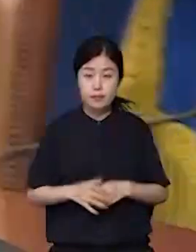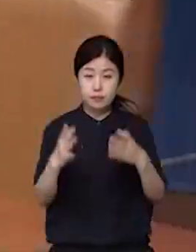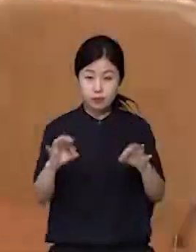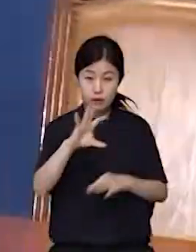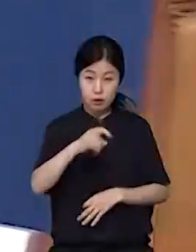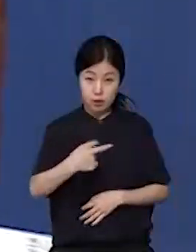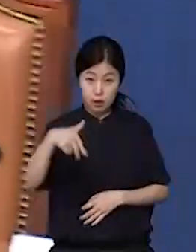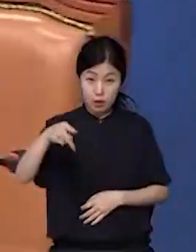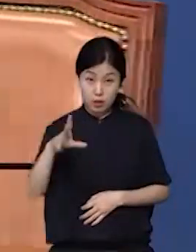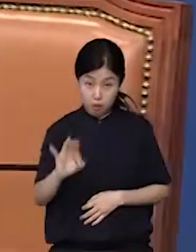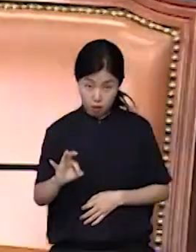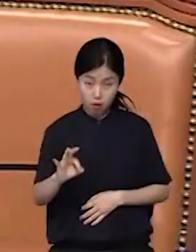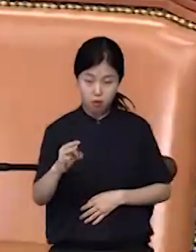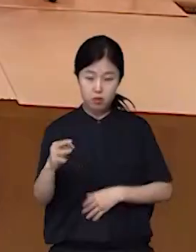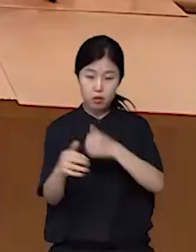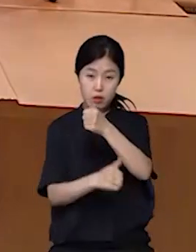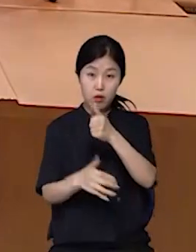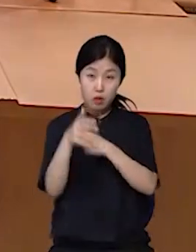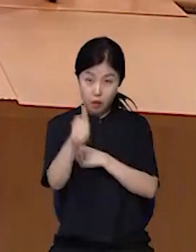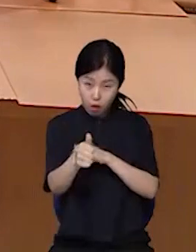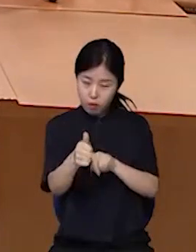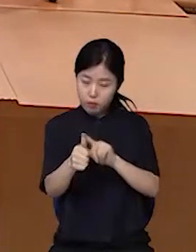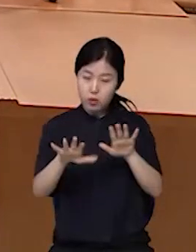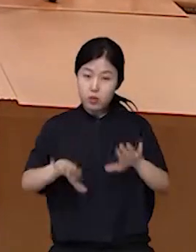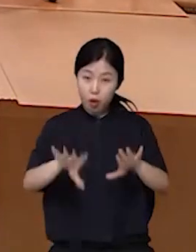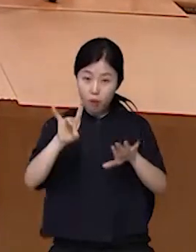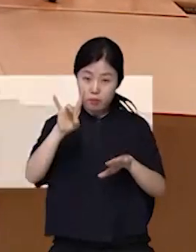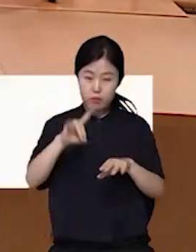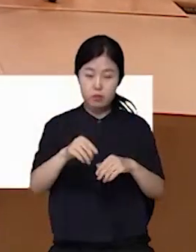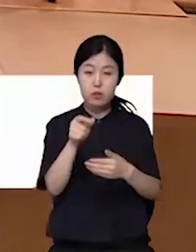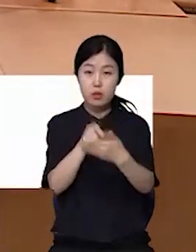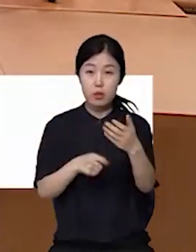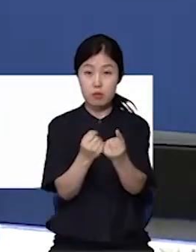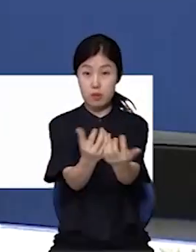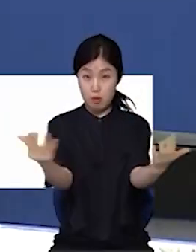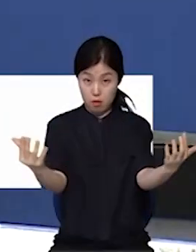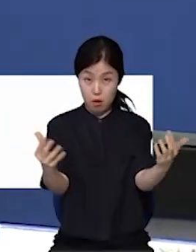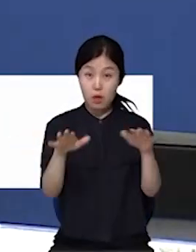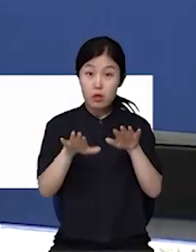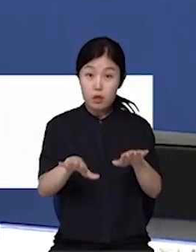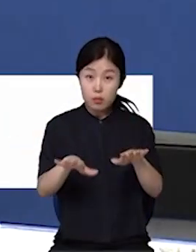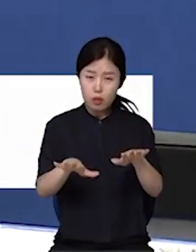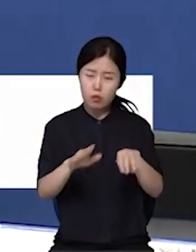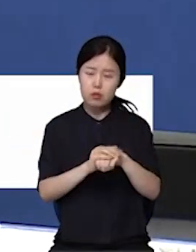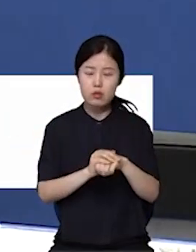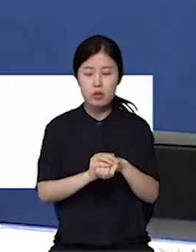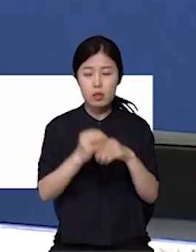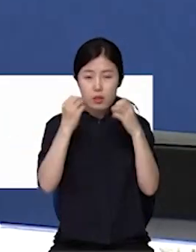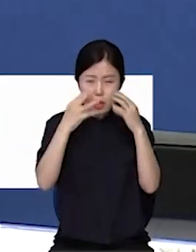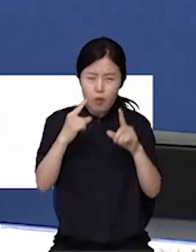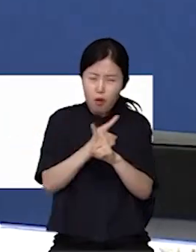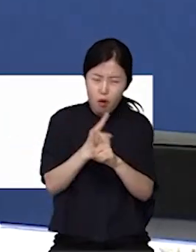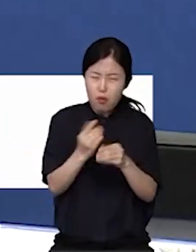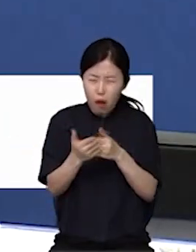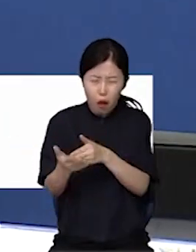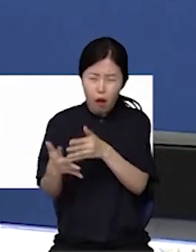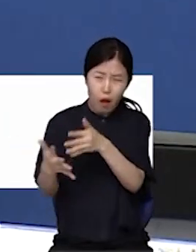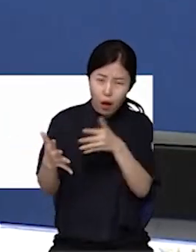김은경 혁신위원장은 출범 후 첫 기자간담회에서 현안이 바쁘다고 해 혁신의 길을 소홀히 할 수 없다고